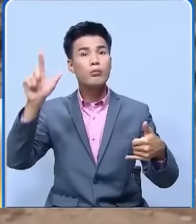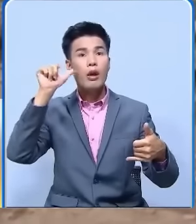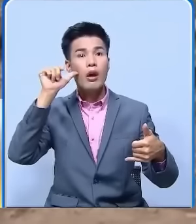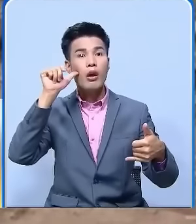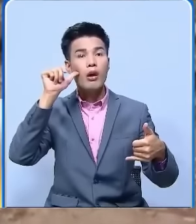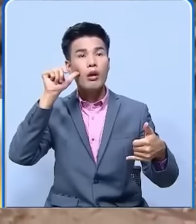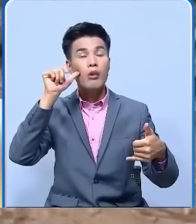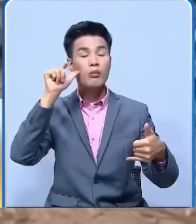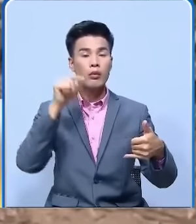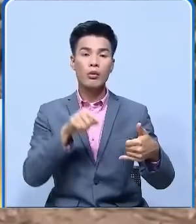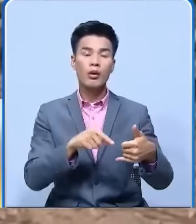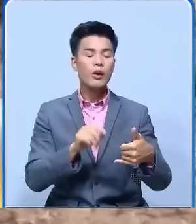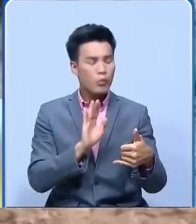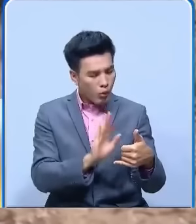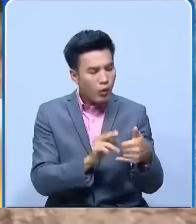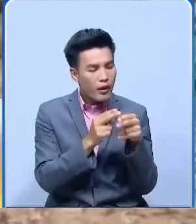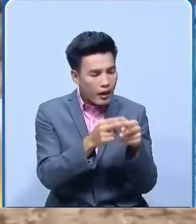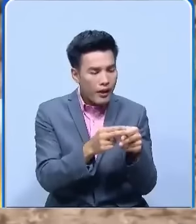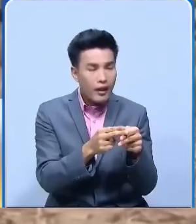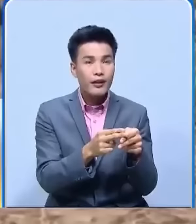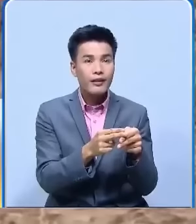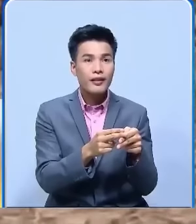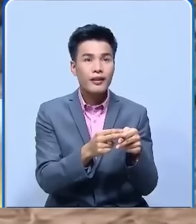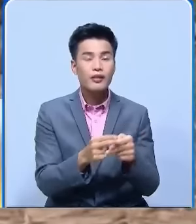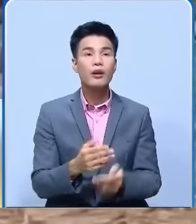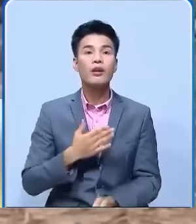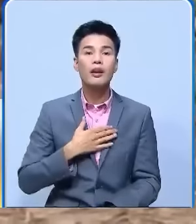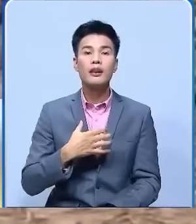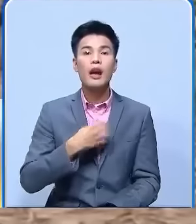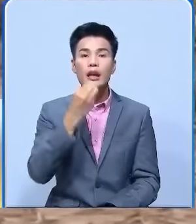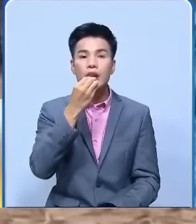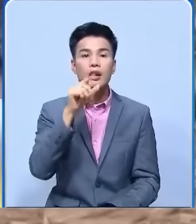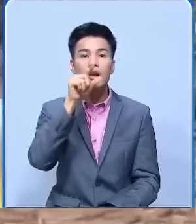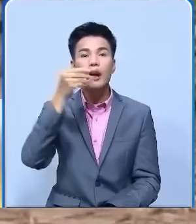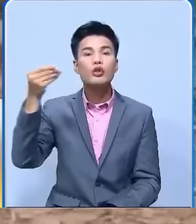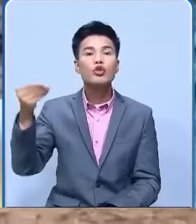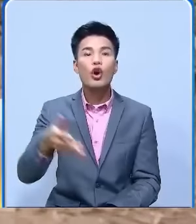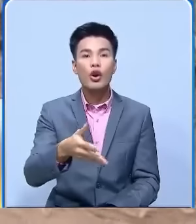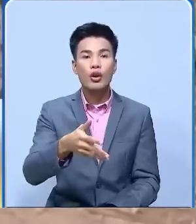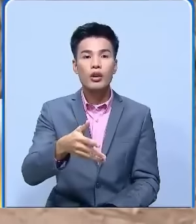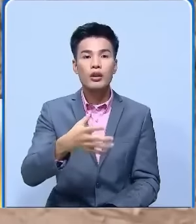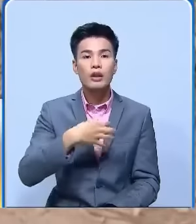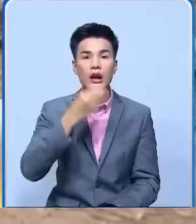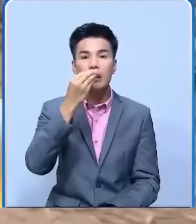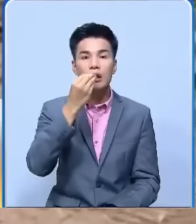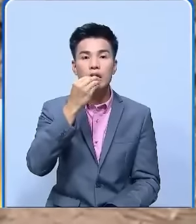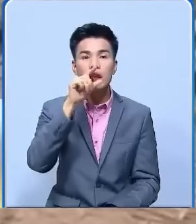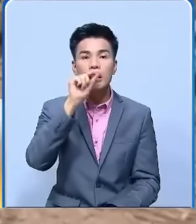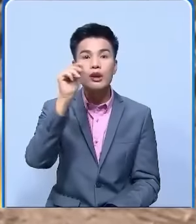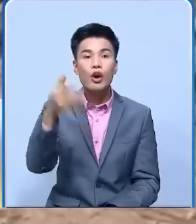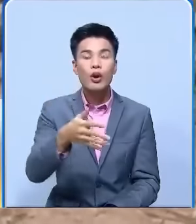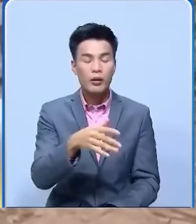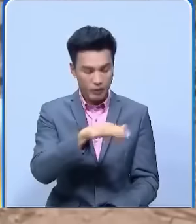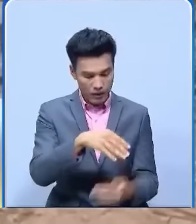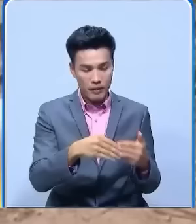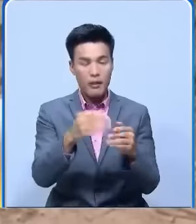จนคุณแม่บอกว่านึกถึงตัวเองก่อนเถอะลูกน้องบอกน้องอยากกินไก่ทอดค่ะอยากกินไก่ทอดพี่ดุ๊กก็เลยพาน้องไปเลี้ยงไก่